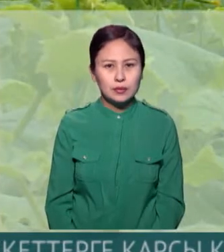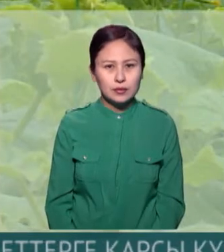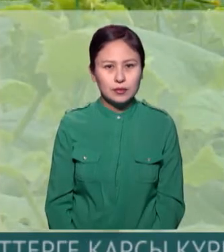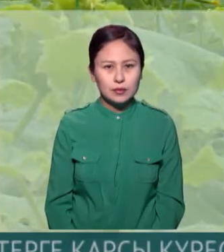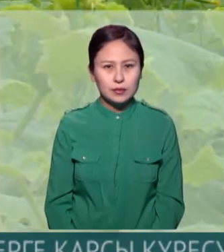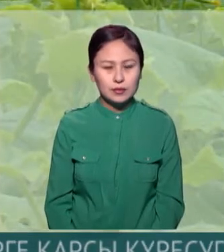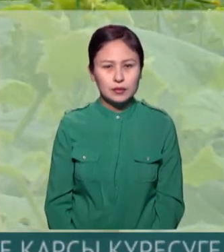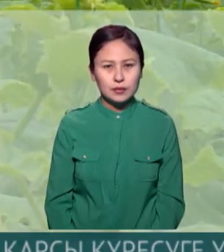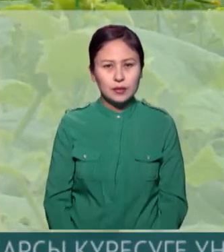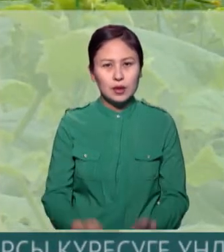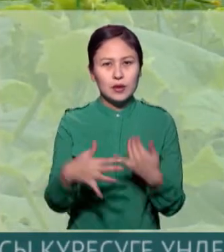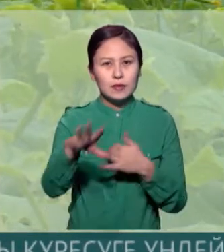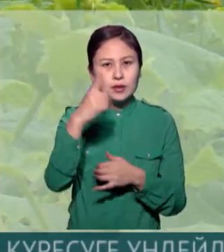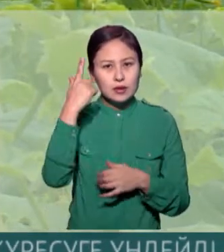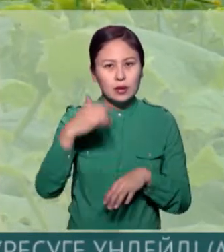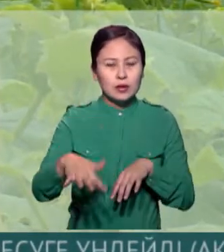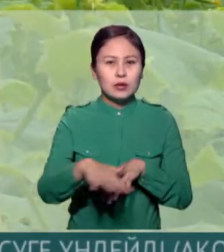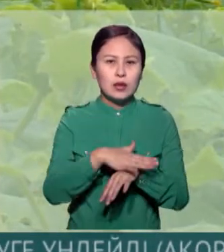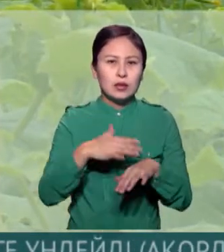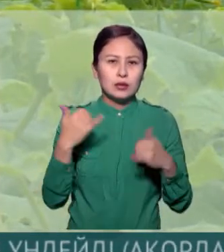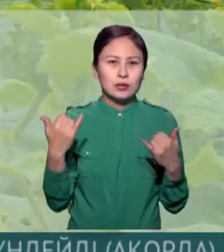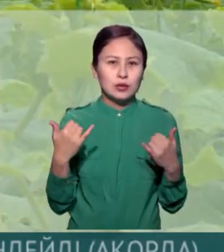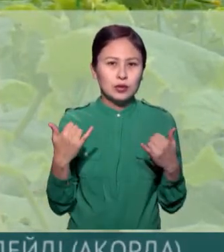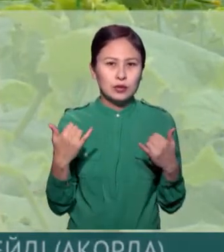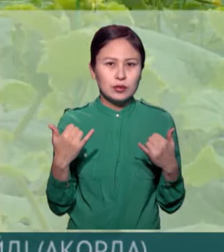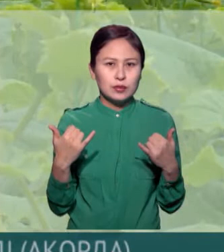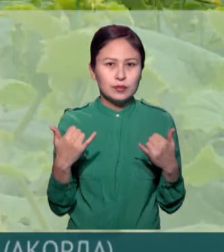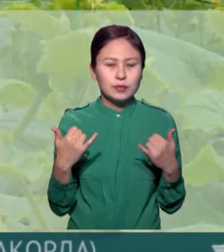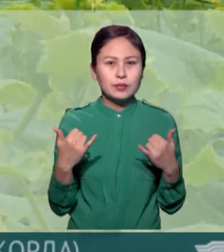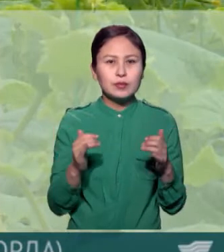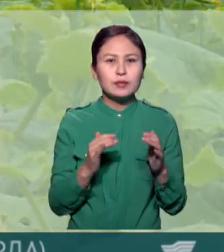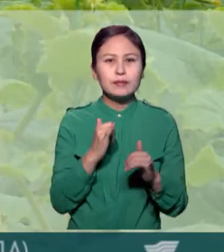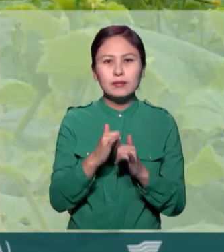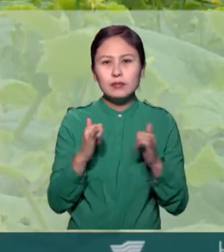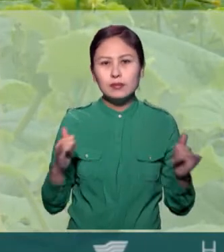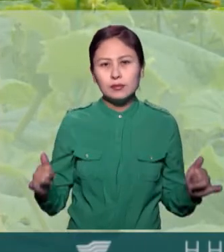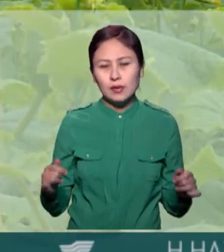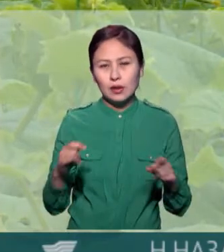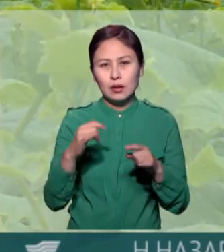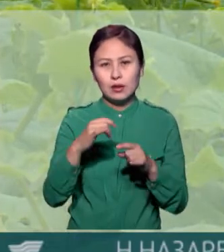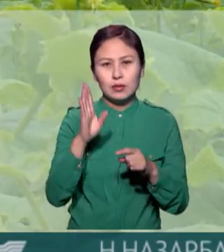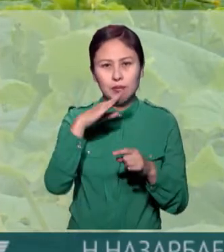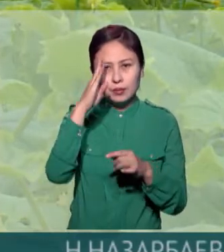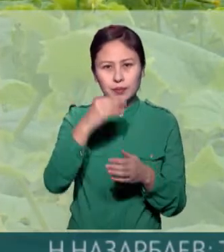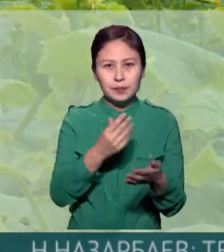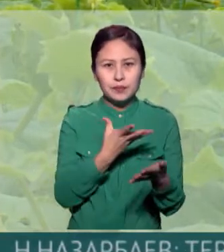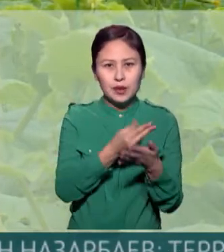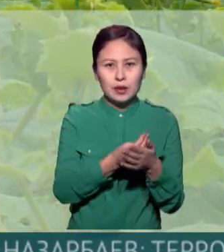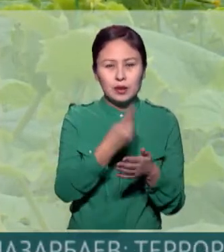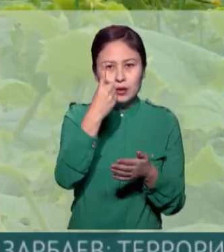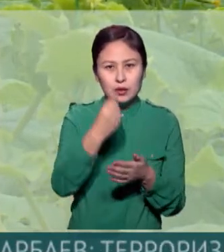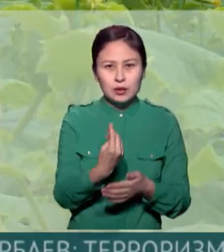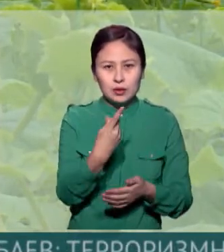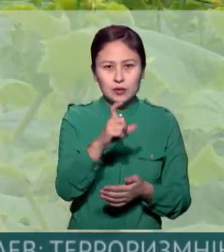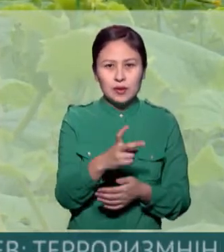Қазір енді өздеріңіз білесіздер, нарық шарықтап тұр ғой. Бірақ осы нарыққа байланысты ата-ананың төлем жарнасын біз күніге бір бала